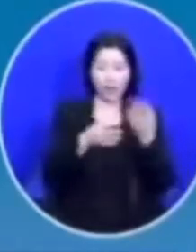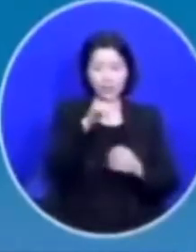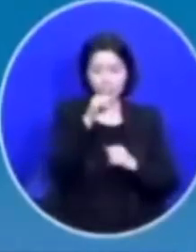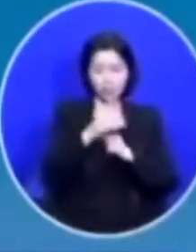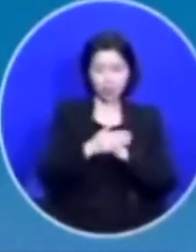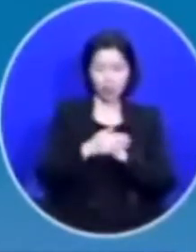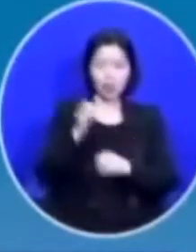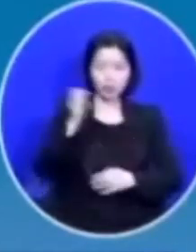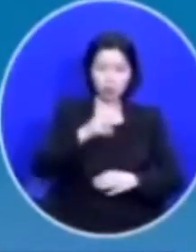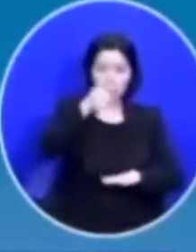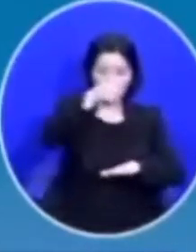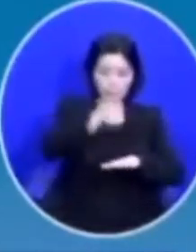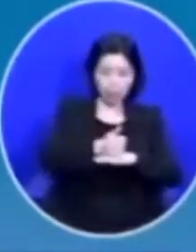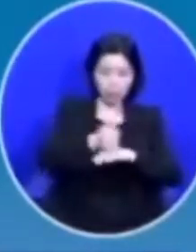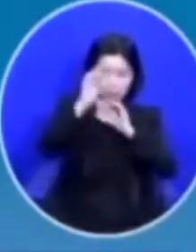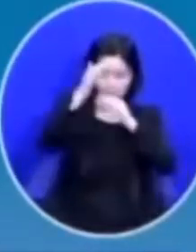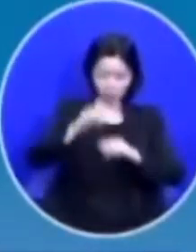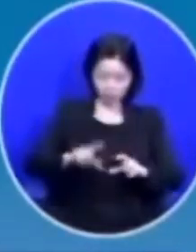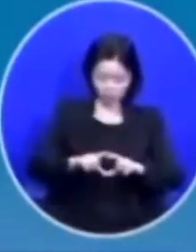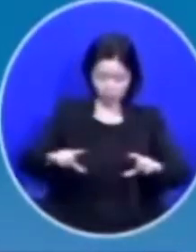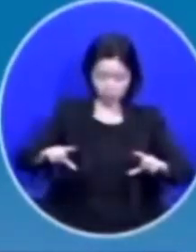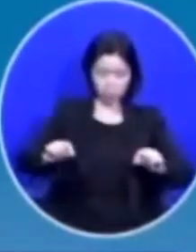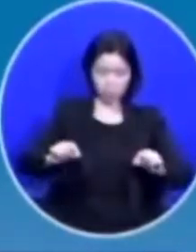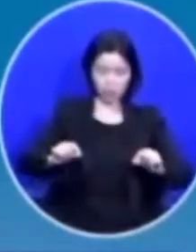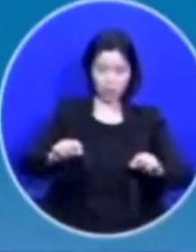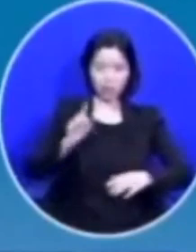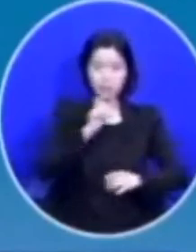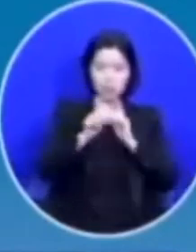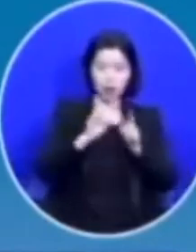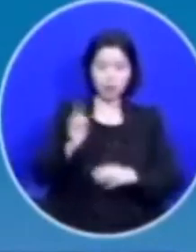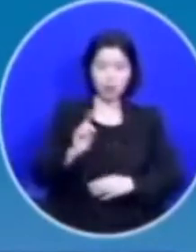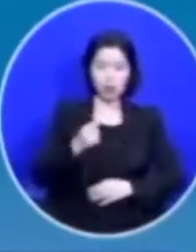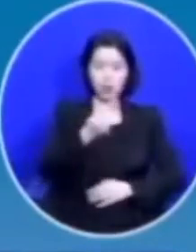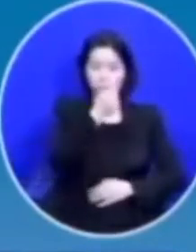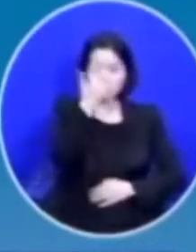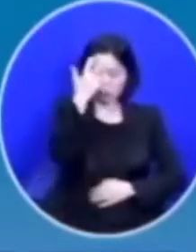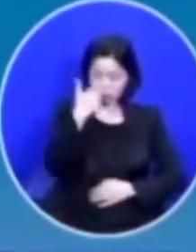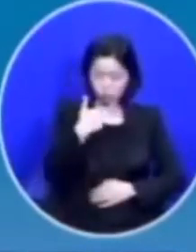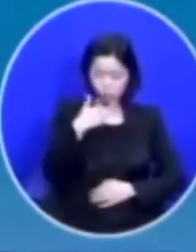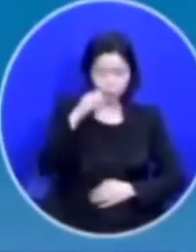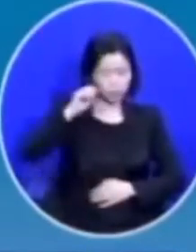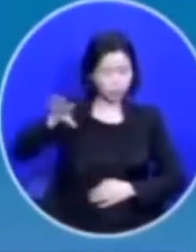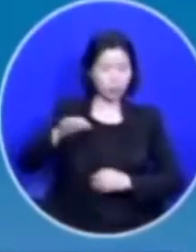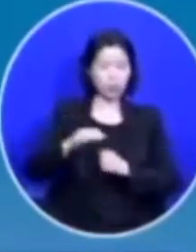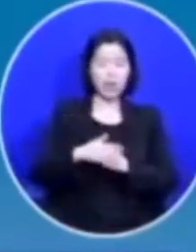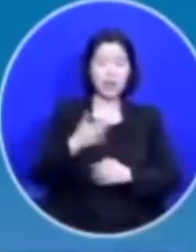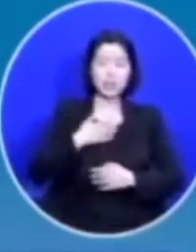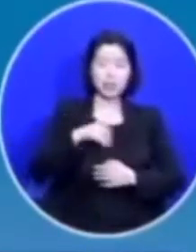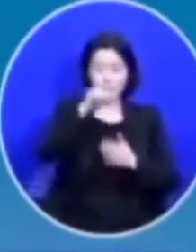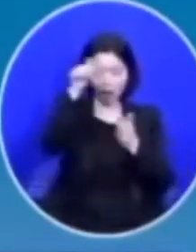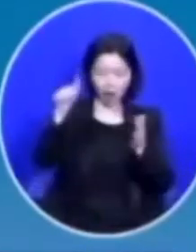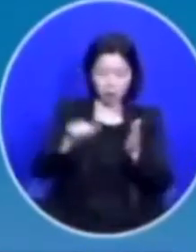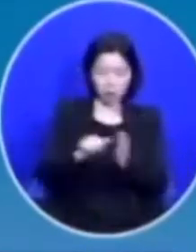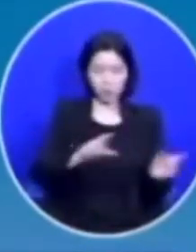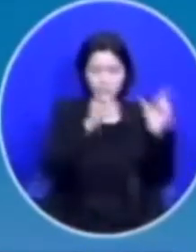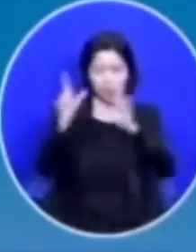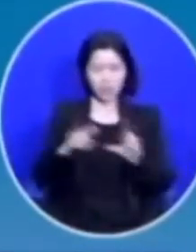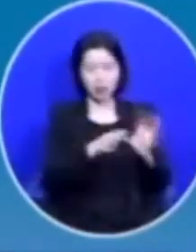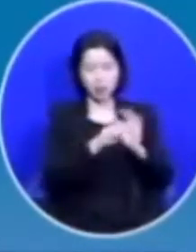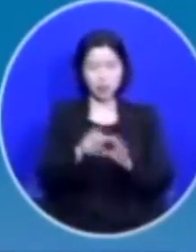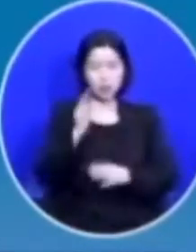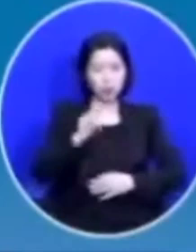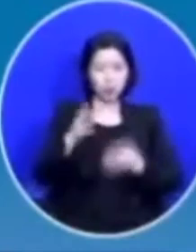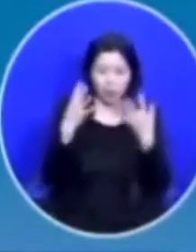그리고 마지막 부분에 이렇게 덧붙혀 써요 두눈을 잃고 저는 한평생을 살면서 너무나